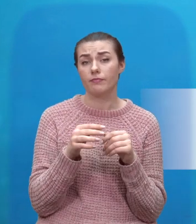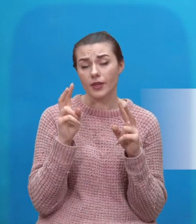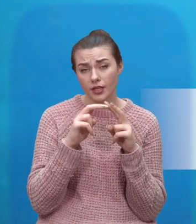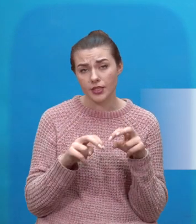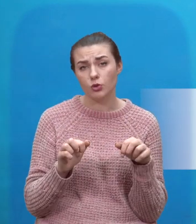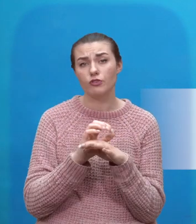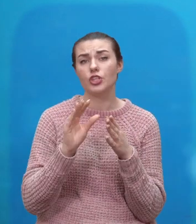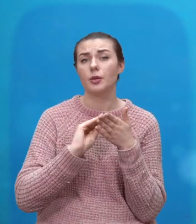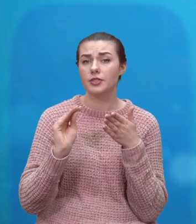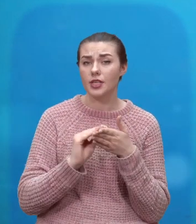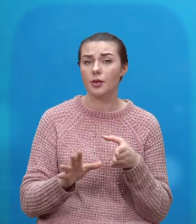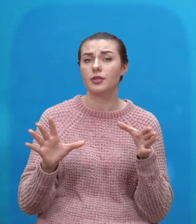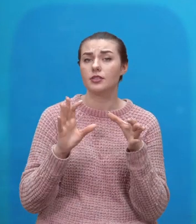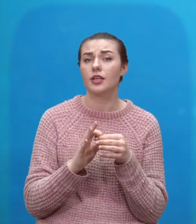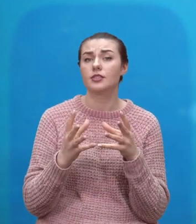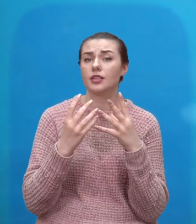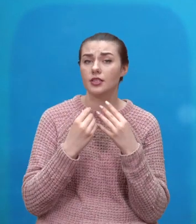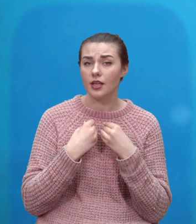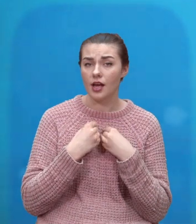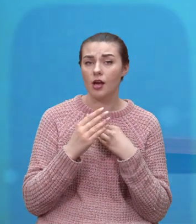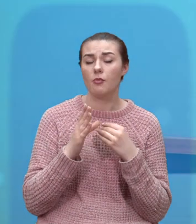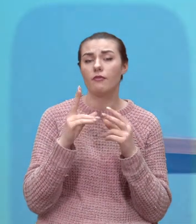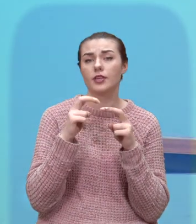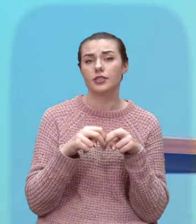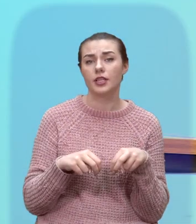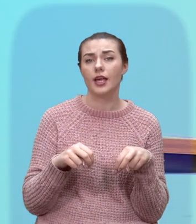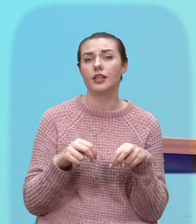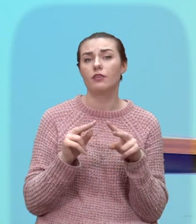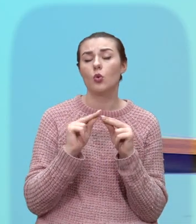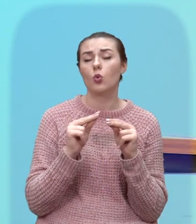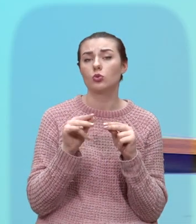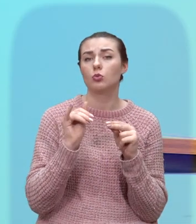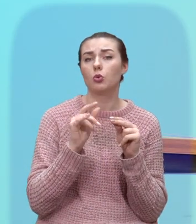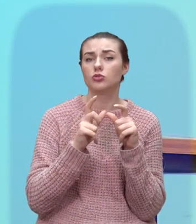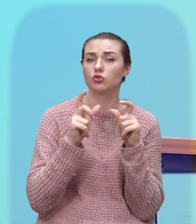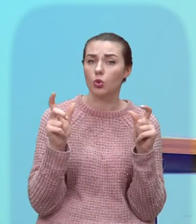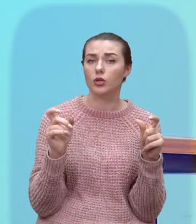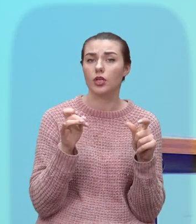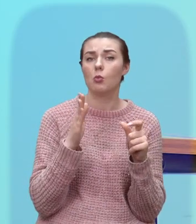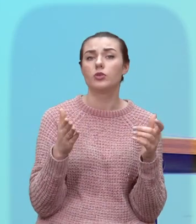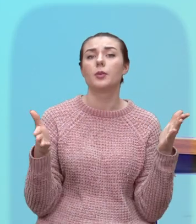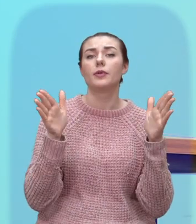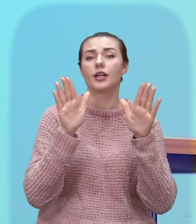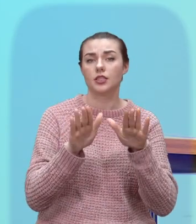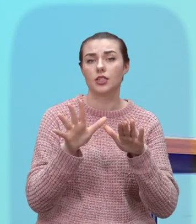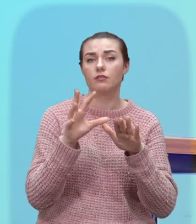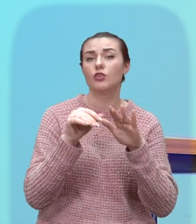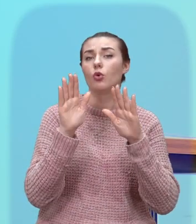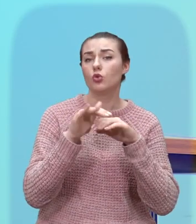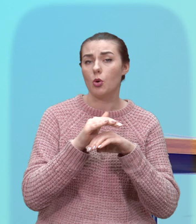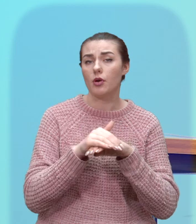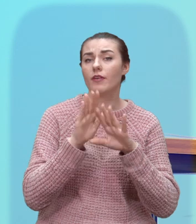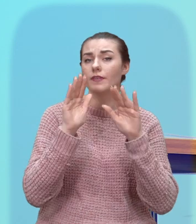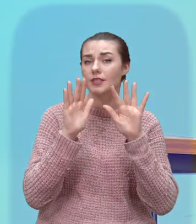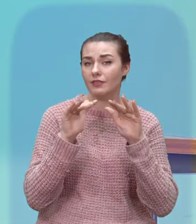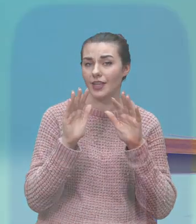исследуете священное писание присоединяйтесь к нам в исследовании уроков субботней школы и будьте благословенны всего